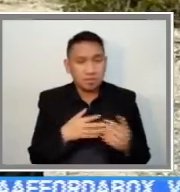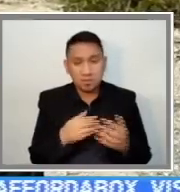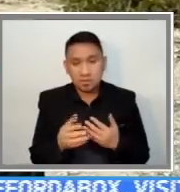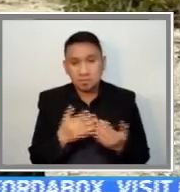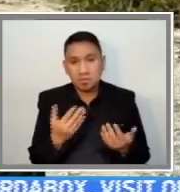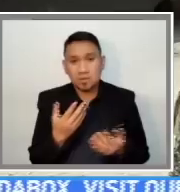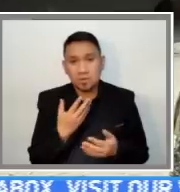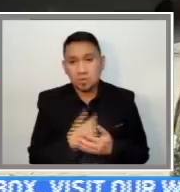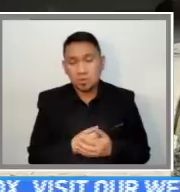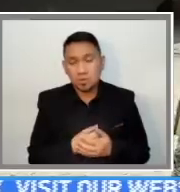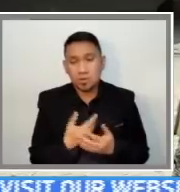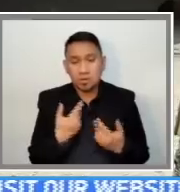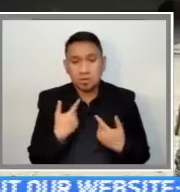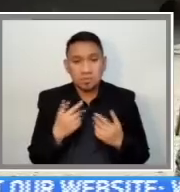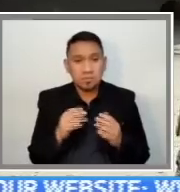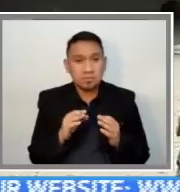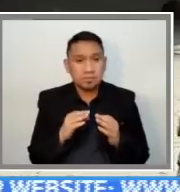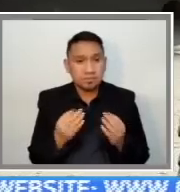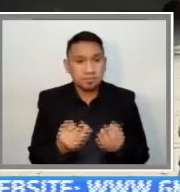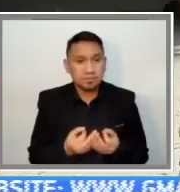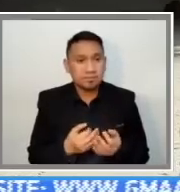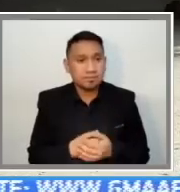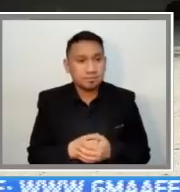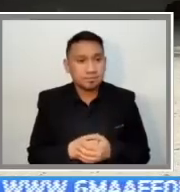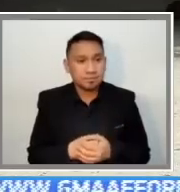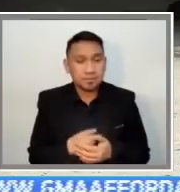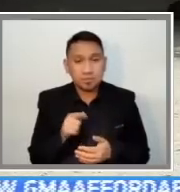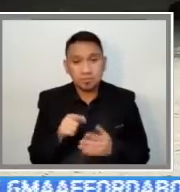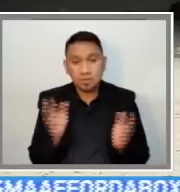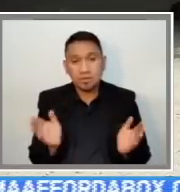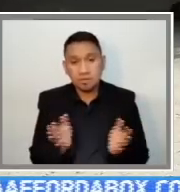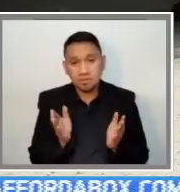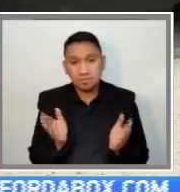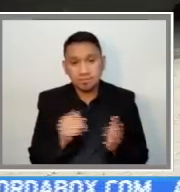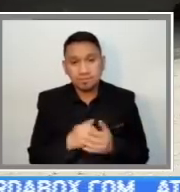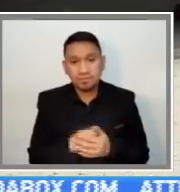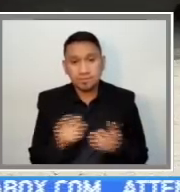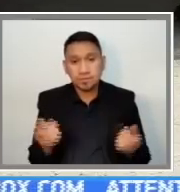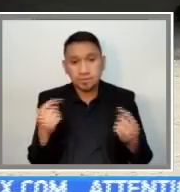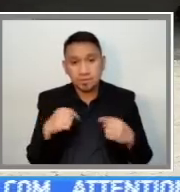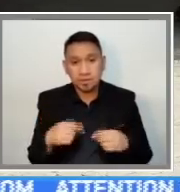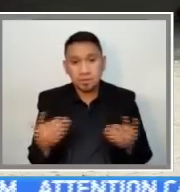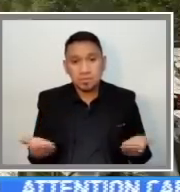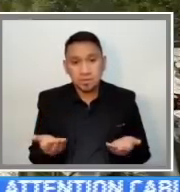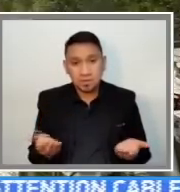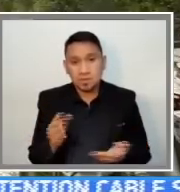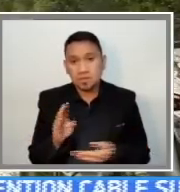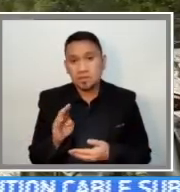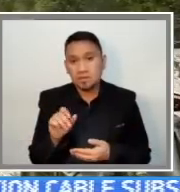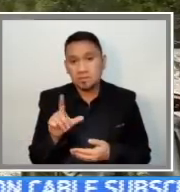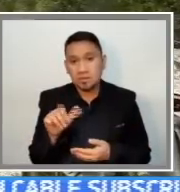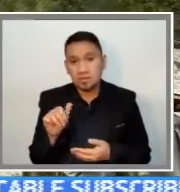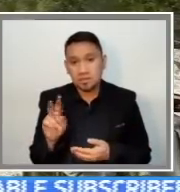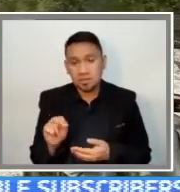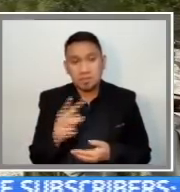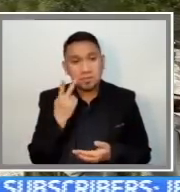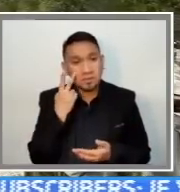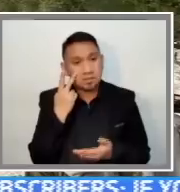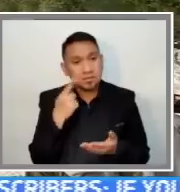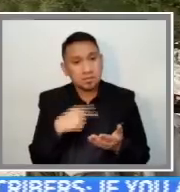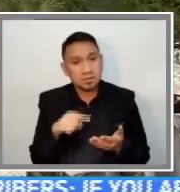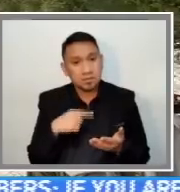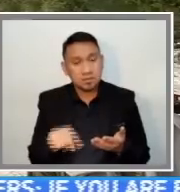mga pamilya, i-encourage namin sila na pumunta dito sa Basilan at tingnan din nito yung mga kadaver